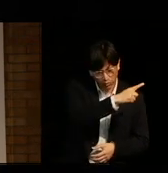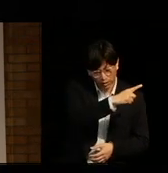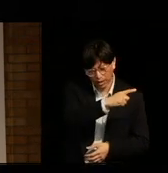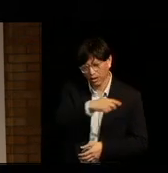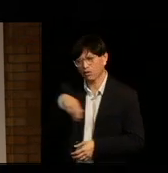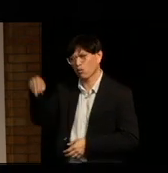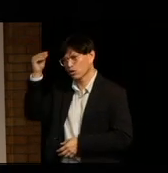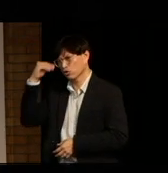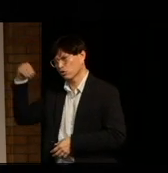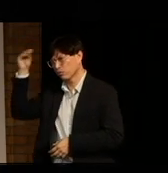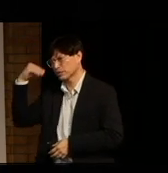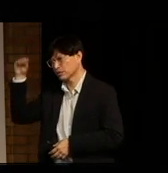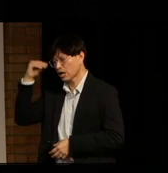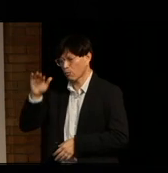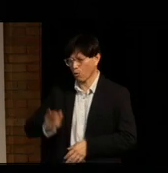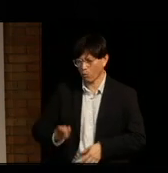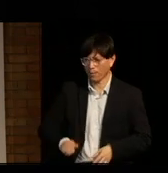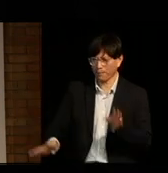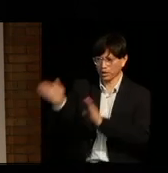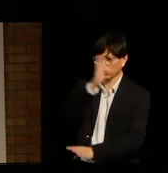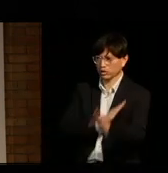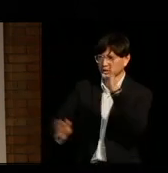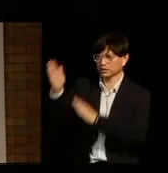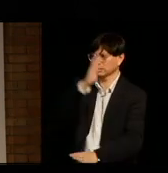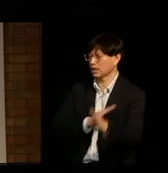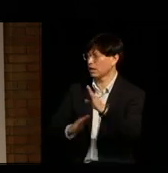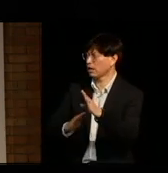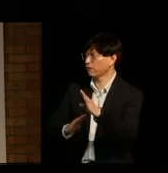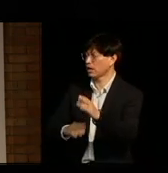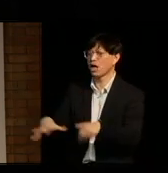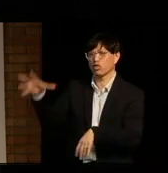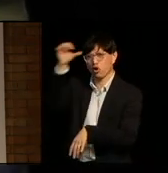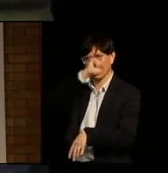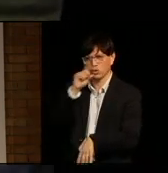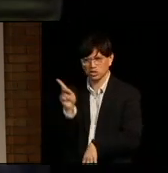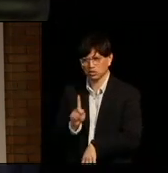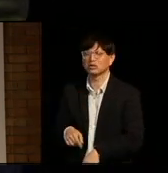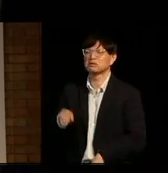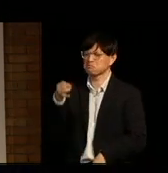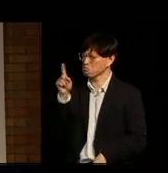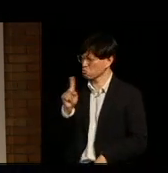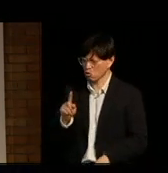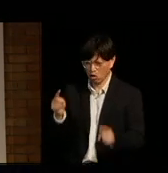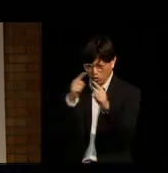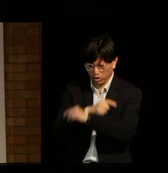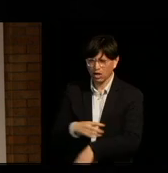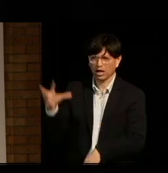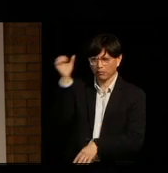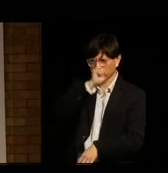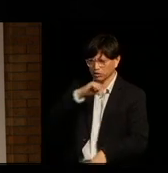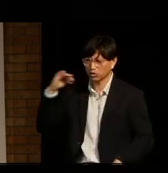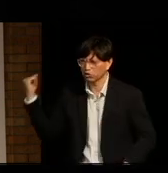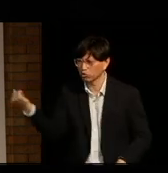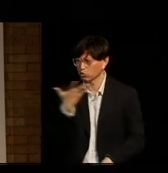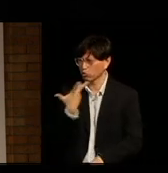pensiamo vediamo magari un bambino disabile Magari uno dice Vabbè tanto non capisci No no io ve lo dico loro capiscono tutto e sono molto più